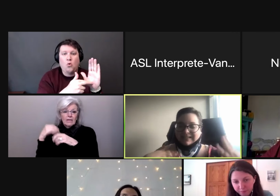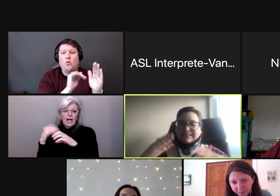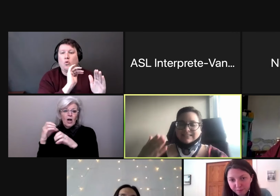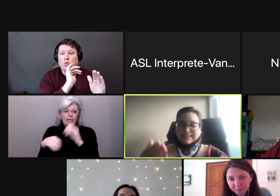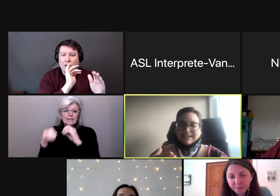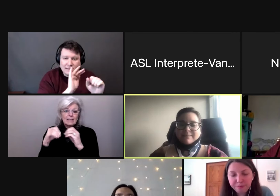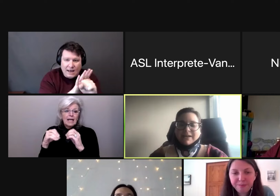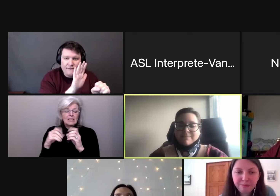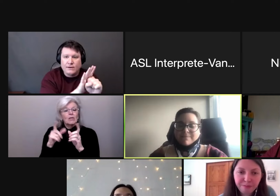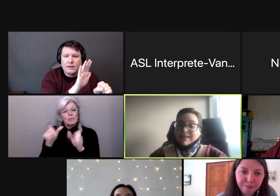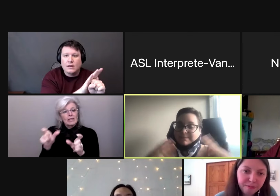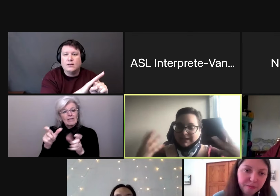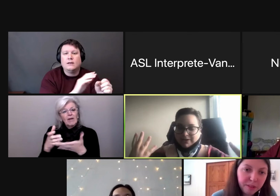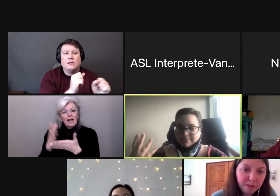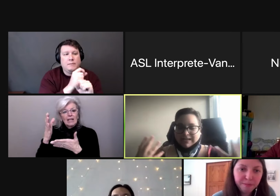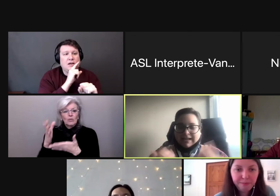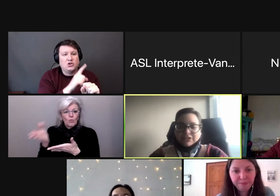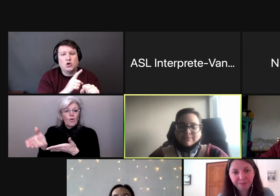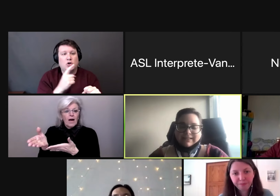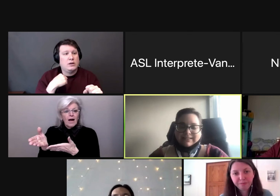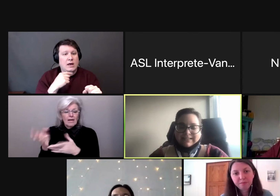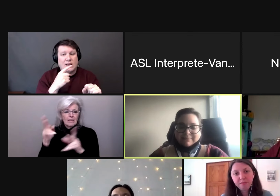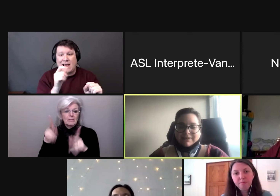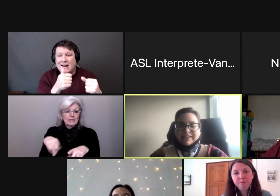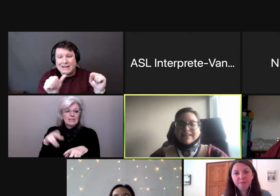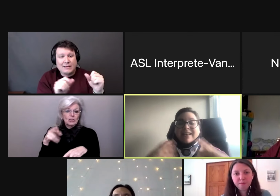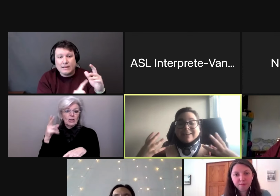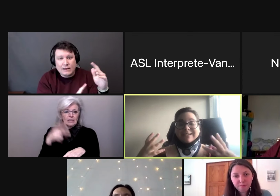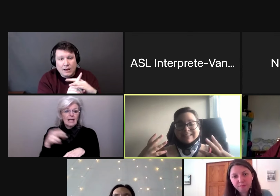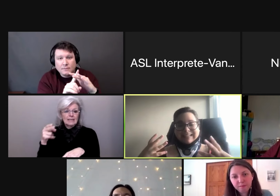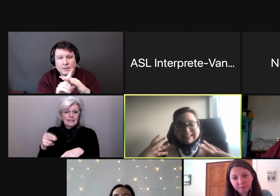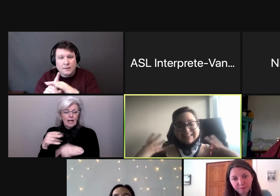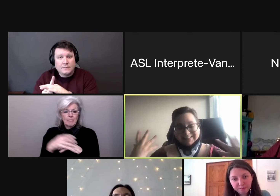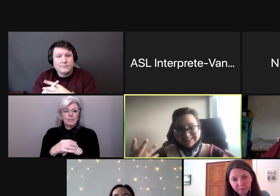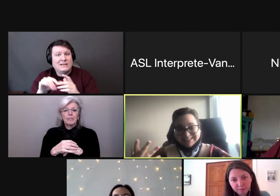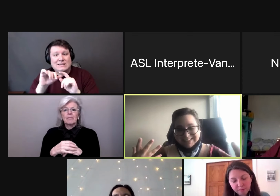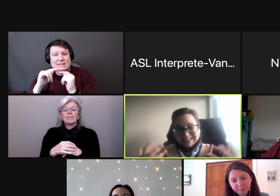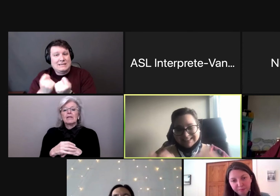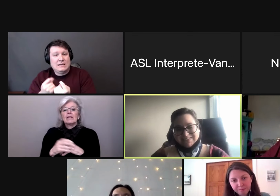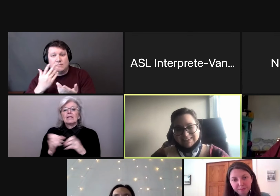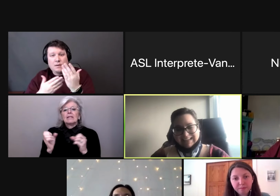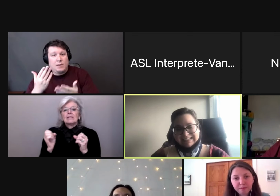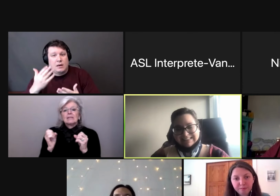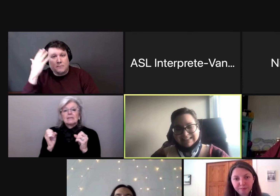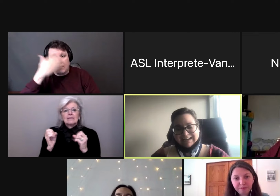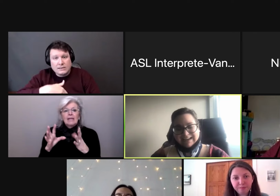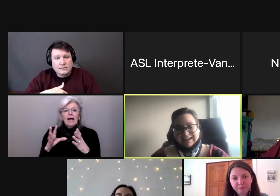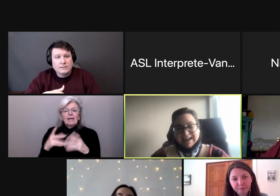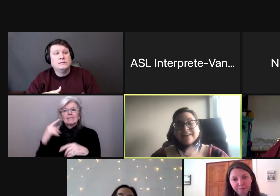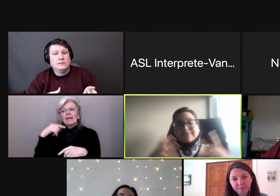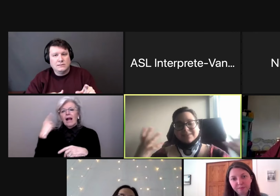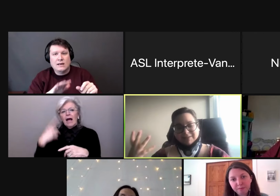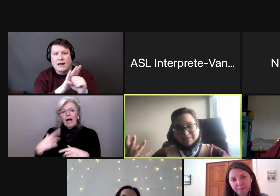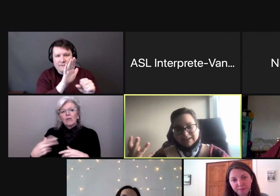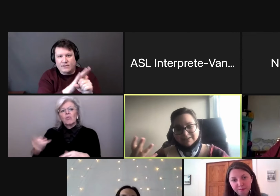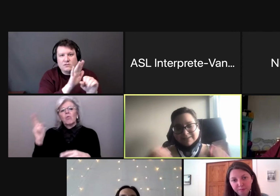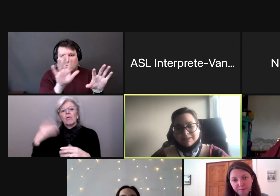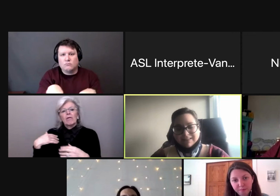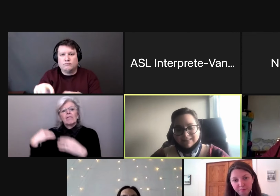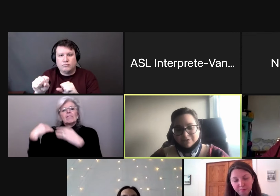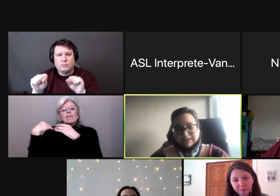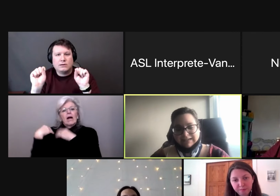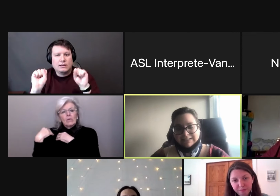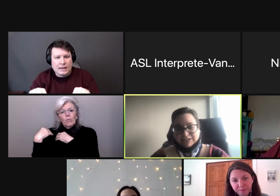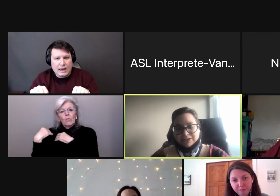défendre les droits des personnes en situation d'handicap, ça enlève un fardeau des épaules de l